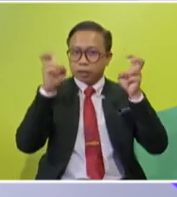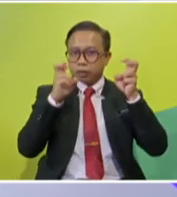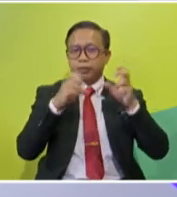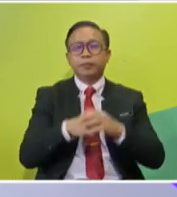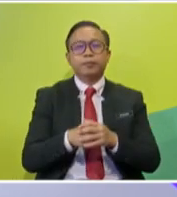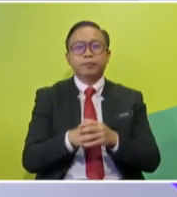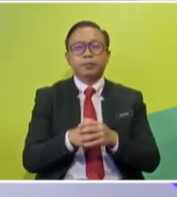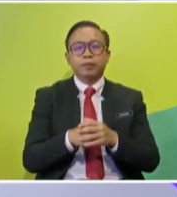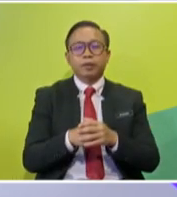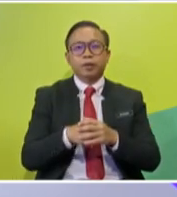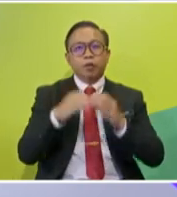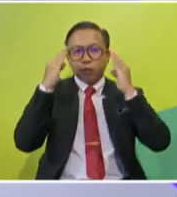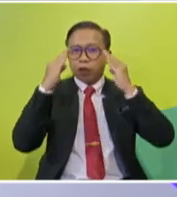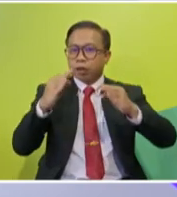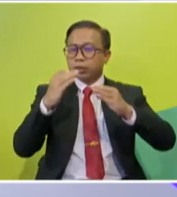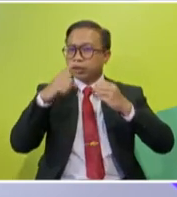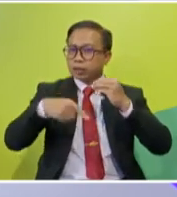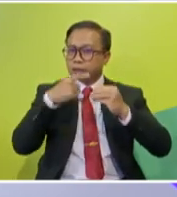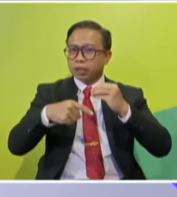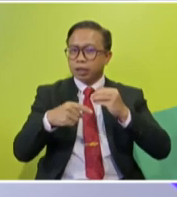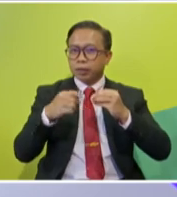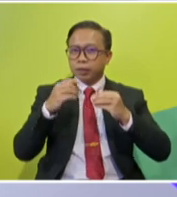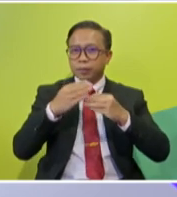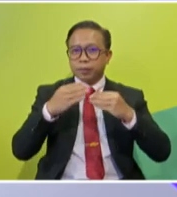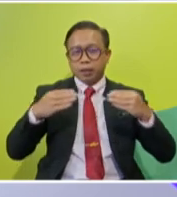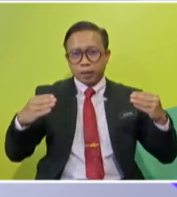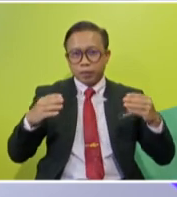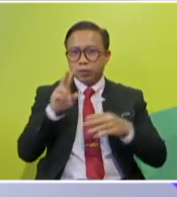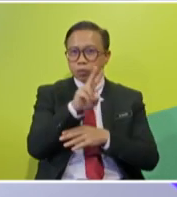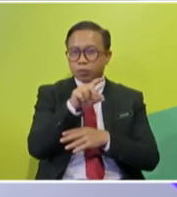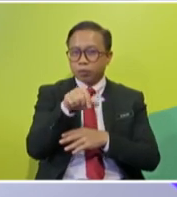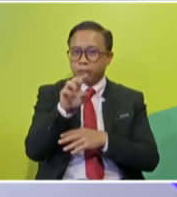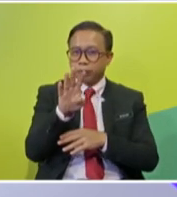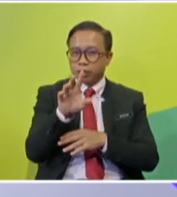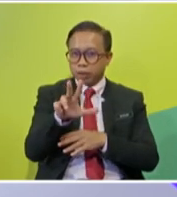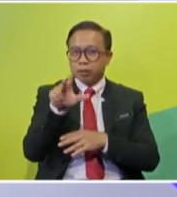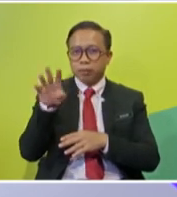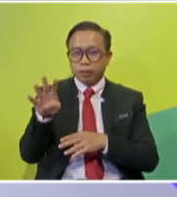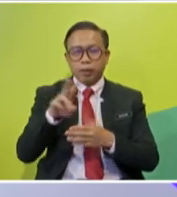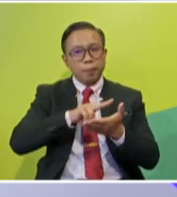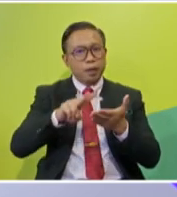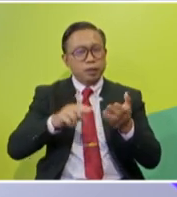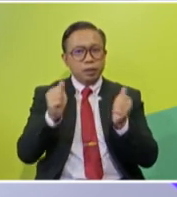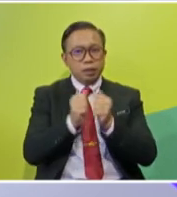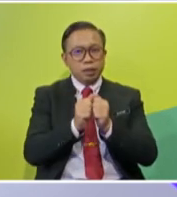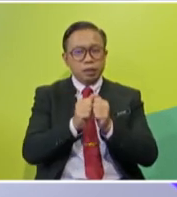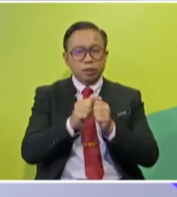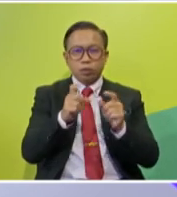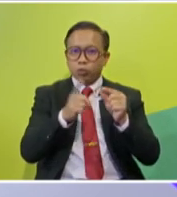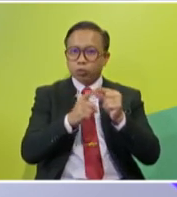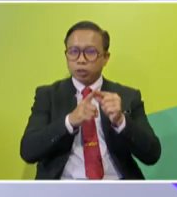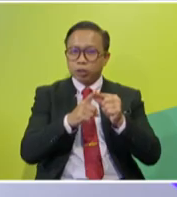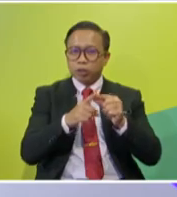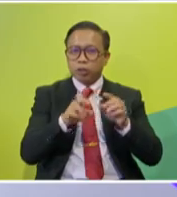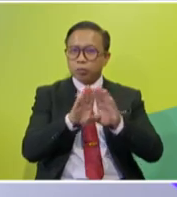kita akan berfokus tentang bm2 perubahan 34 yaitu membaca perkataan dengan suku kata terbuka dan